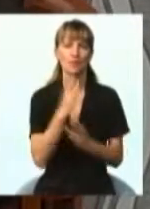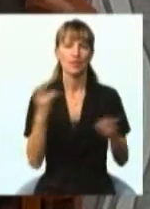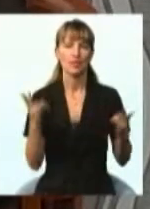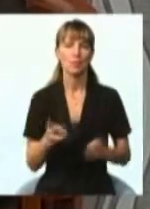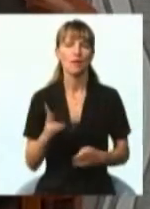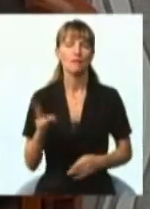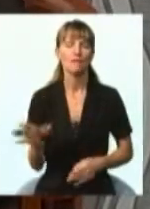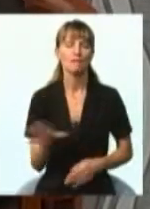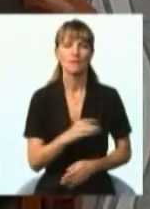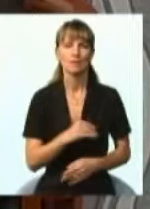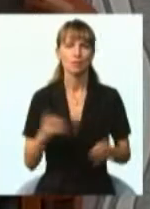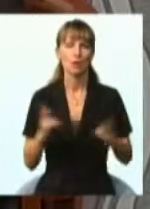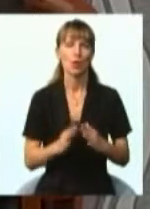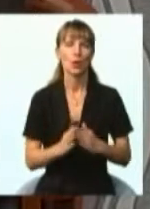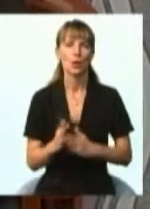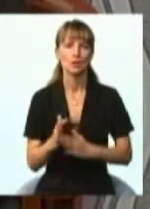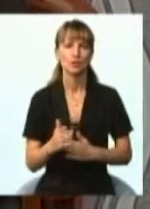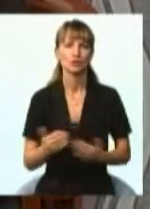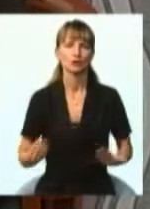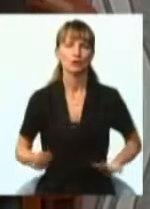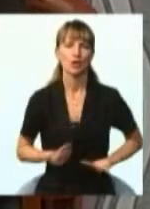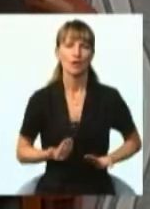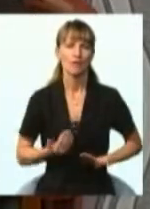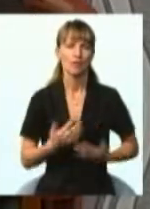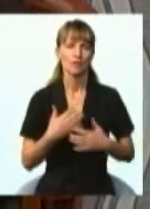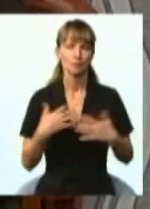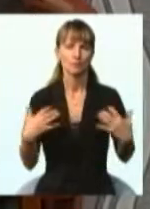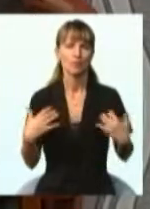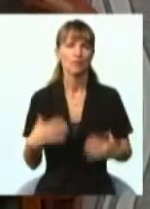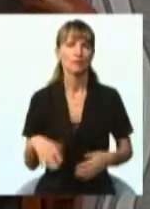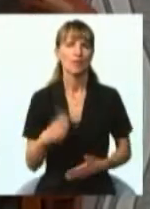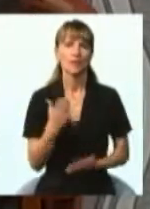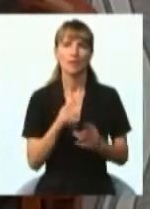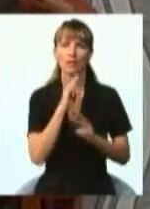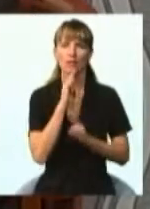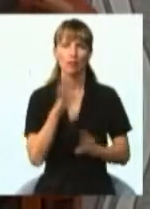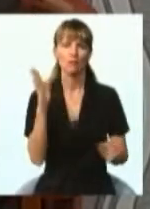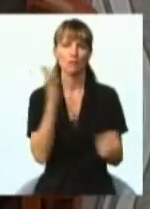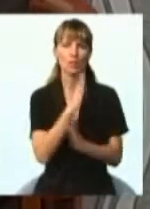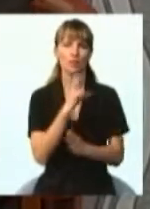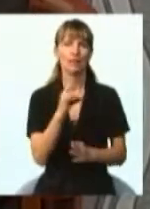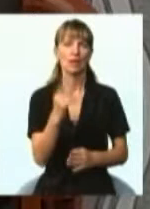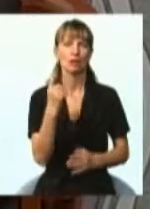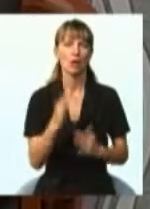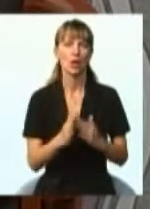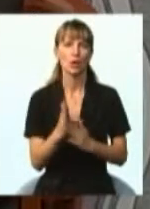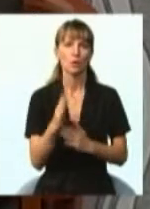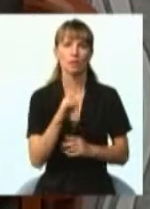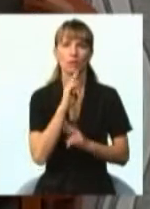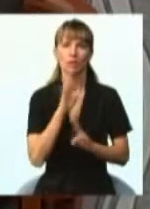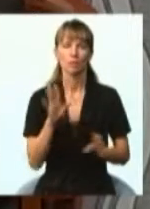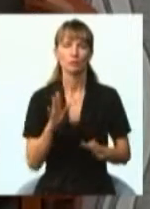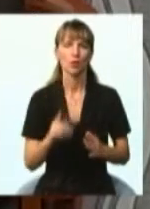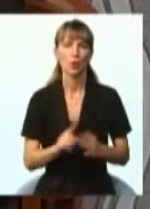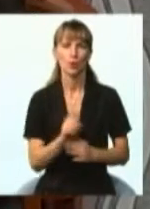необхідне, воно всім необхідне, рослинам, живим організмам. Тобто, якщо не буде повітря, то в принципі жодна рослина не буде